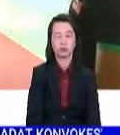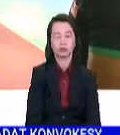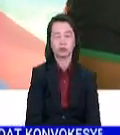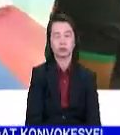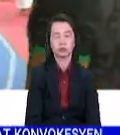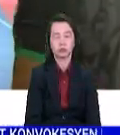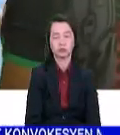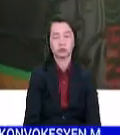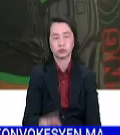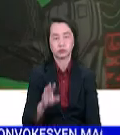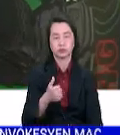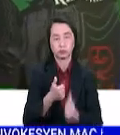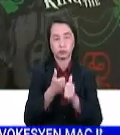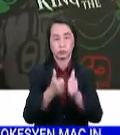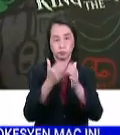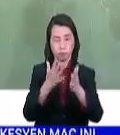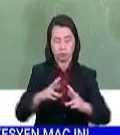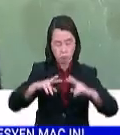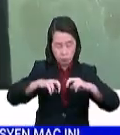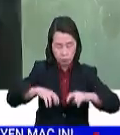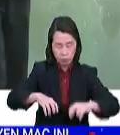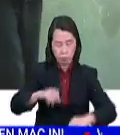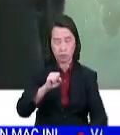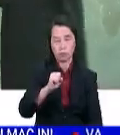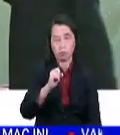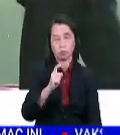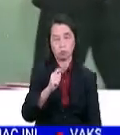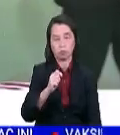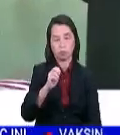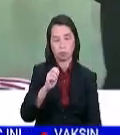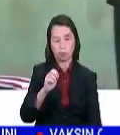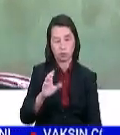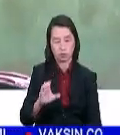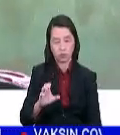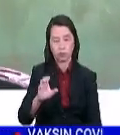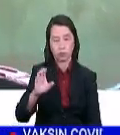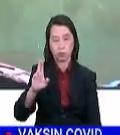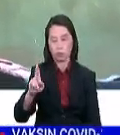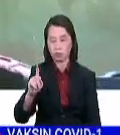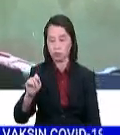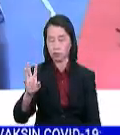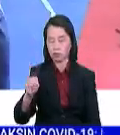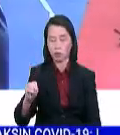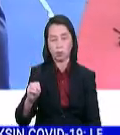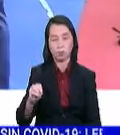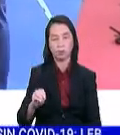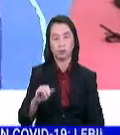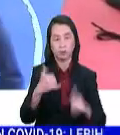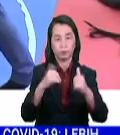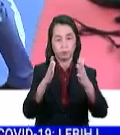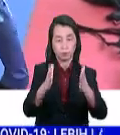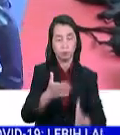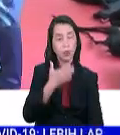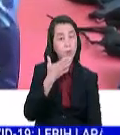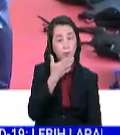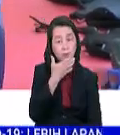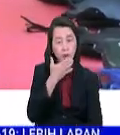Sementara menurut fellow penyelidik sukan SITC UTM, Fakrizal Azmi Nasruddin, atlet